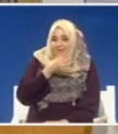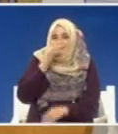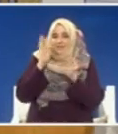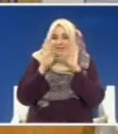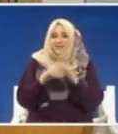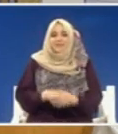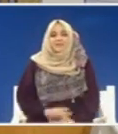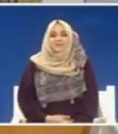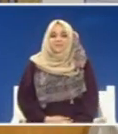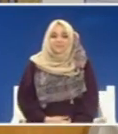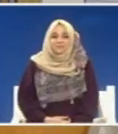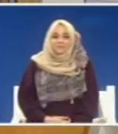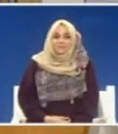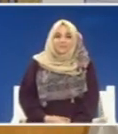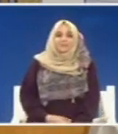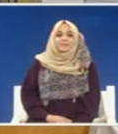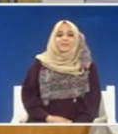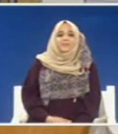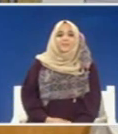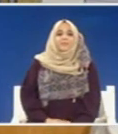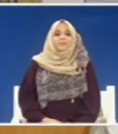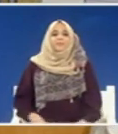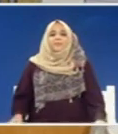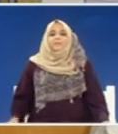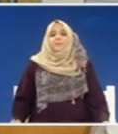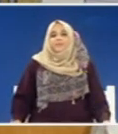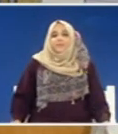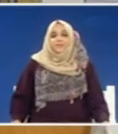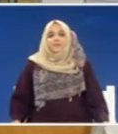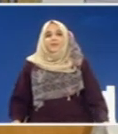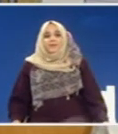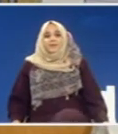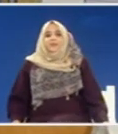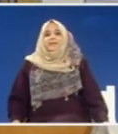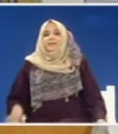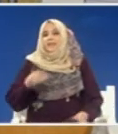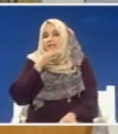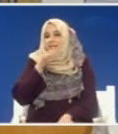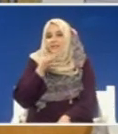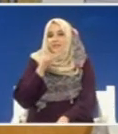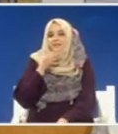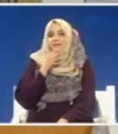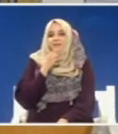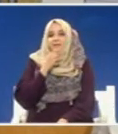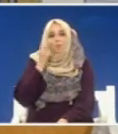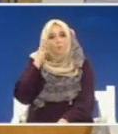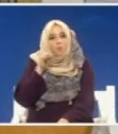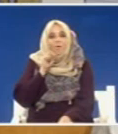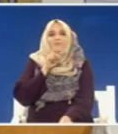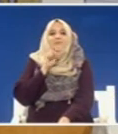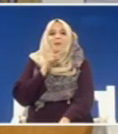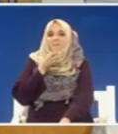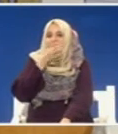الله يبارك فيك شيخنا وأحسن الله إليك. سيدة مهاجر، نثني الحقيقة على هذه الكلمات في حق شيخنا أبو عبد